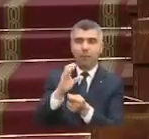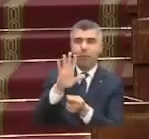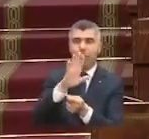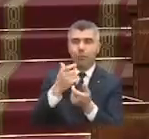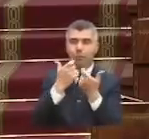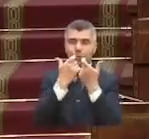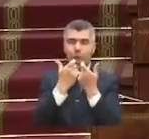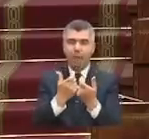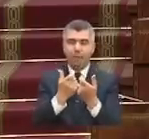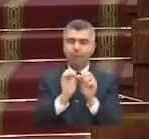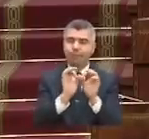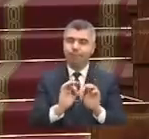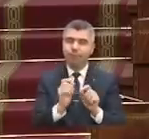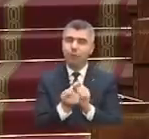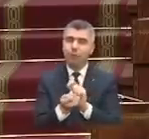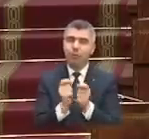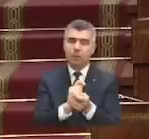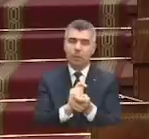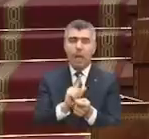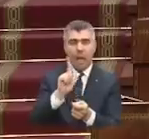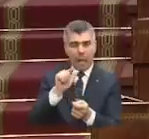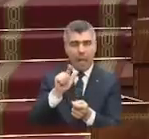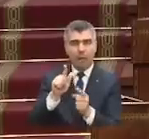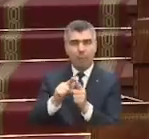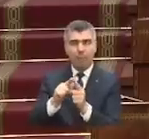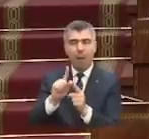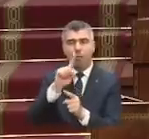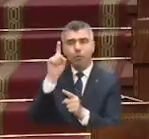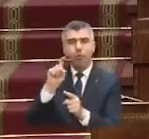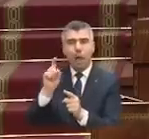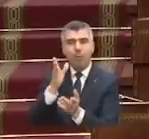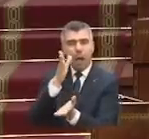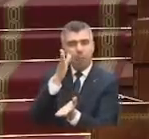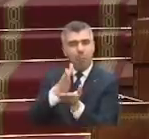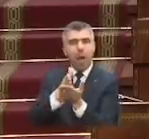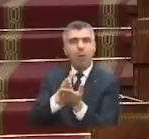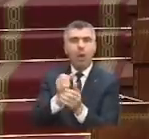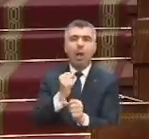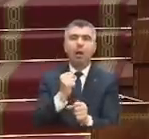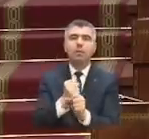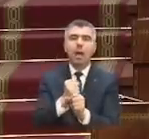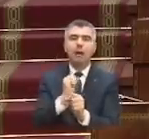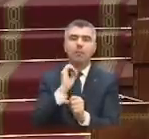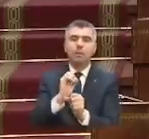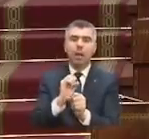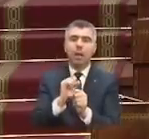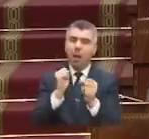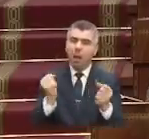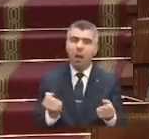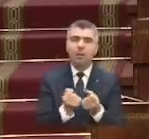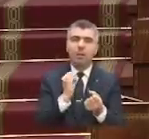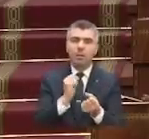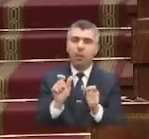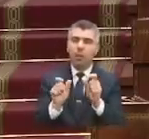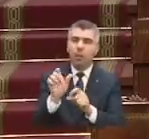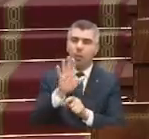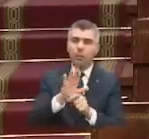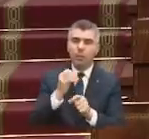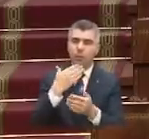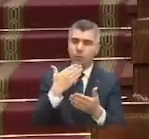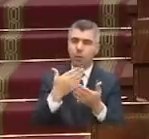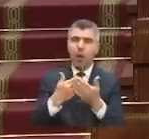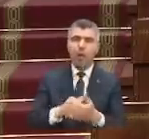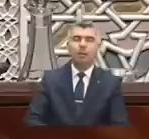الترابيه هناك جماعه جاده تعمل بجد يجب ان نساهم في تعزيز صورتها لدى المواطن الراي العام شكرا